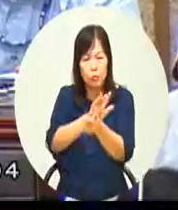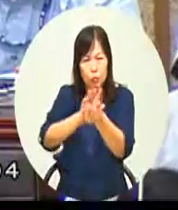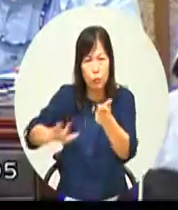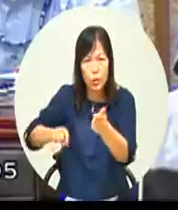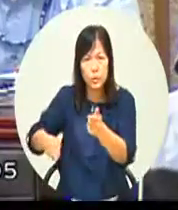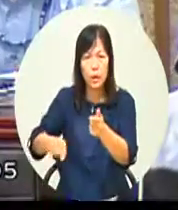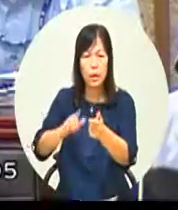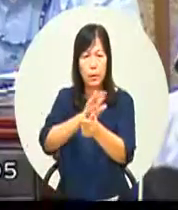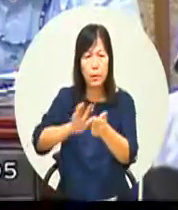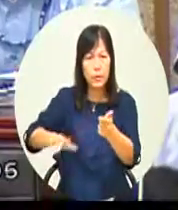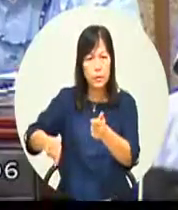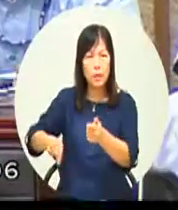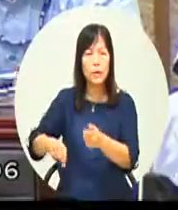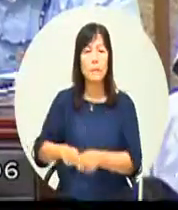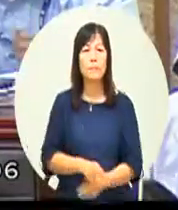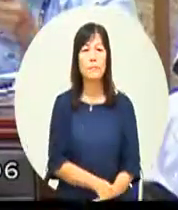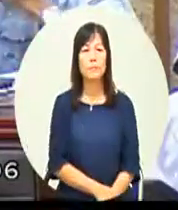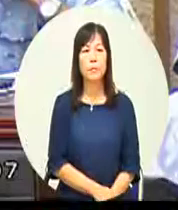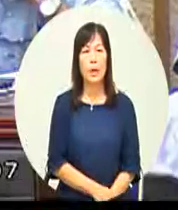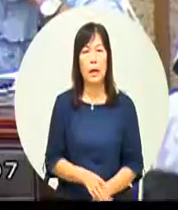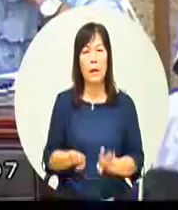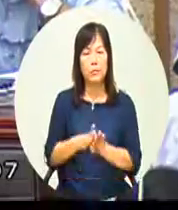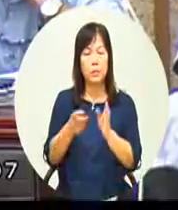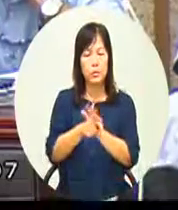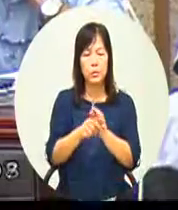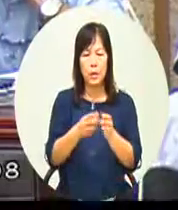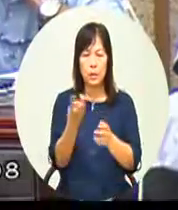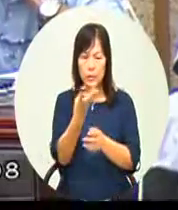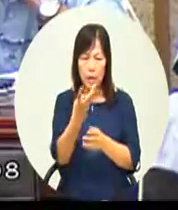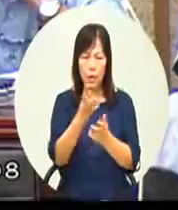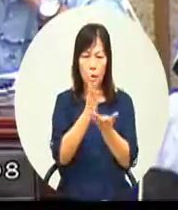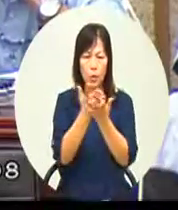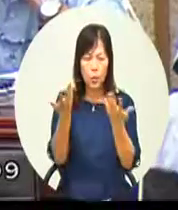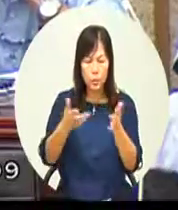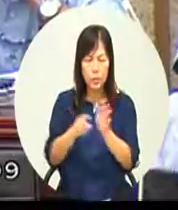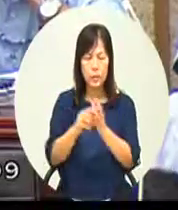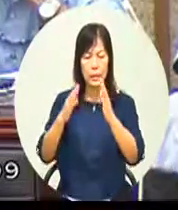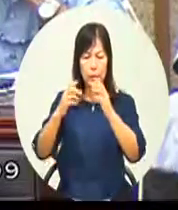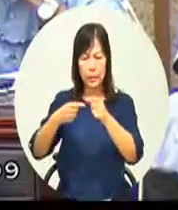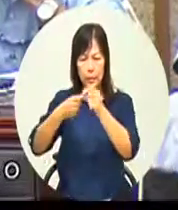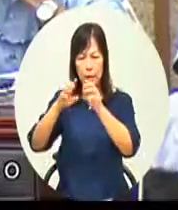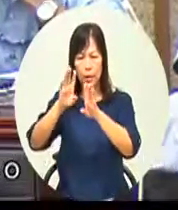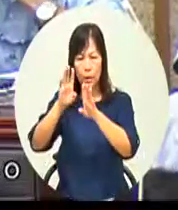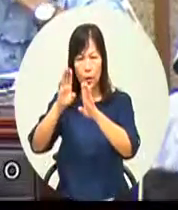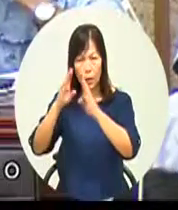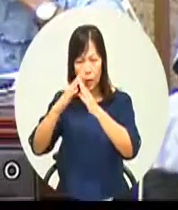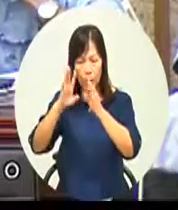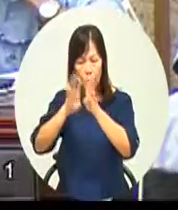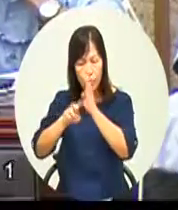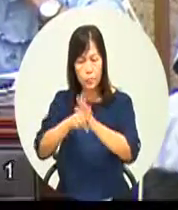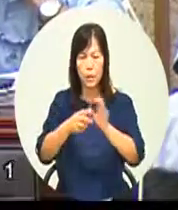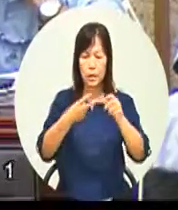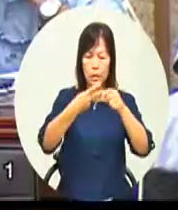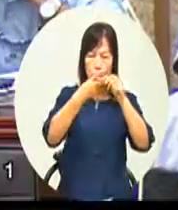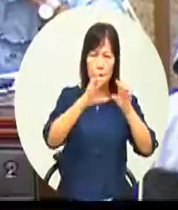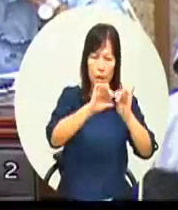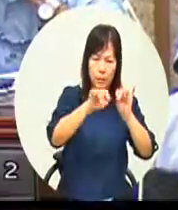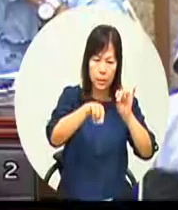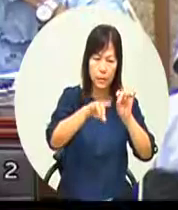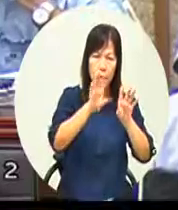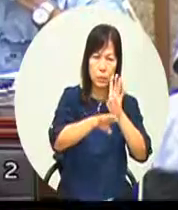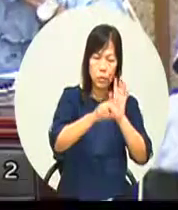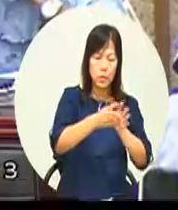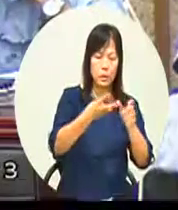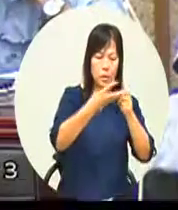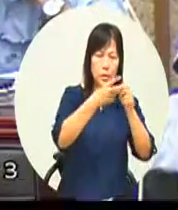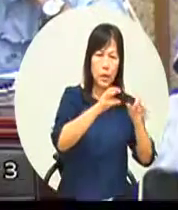部分哈、 哦，是 那它原则上会有三个面向的，第一个房屋税，第二个地价税，第三个部分是那个营业税的